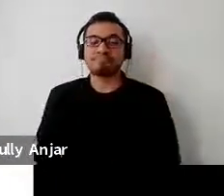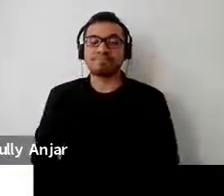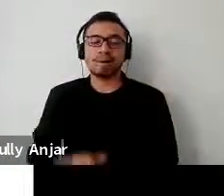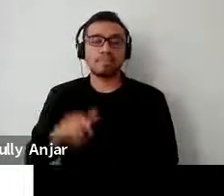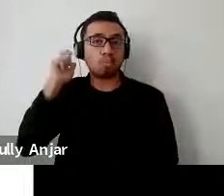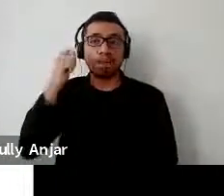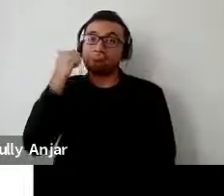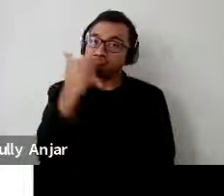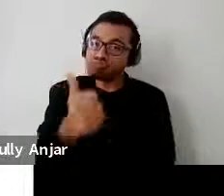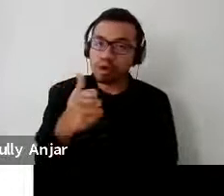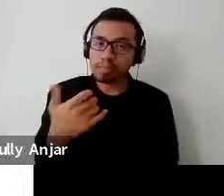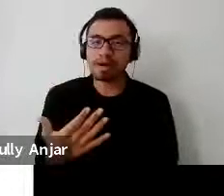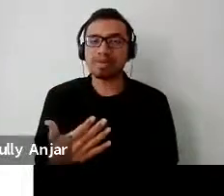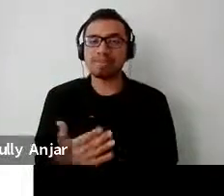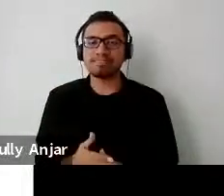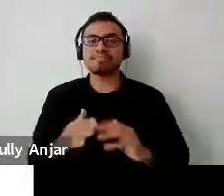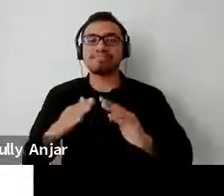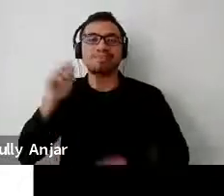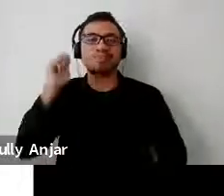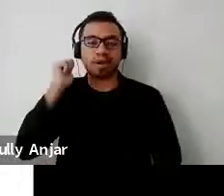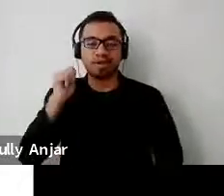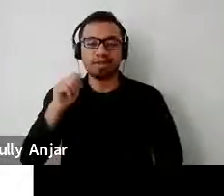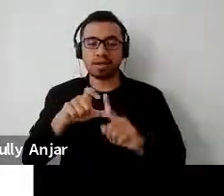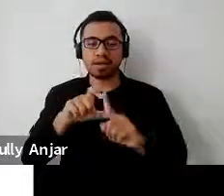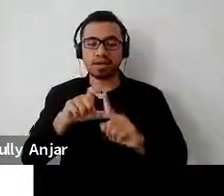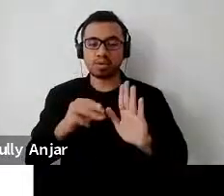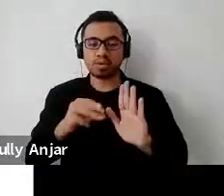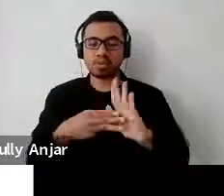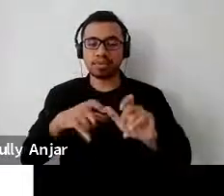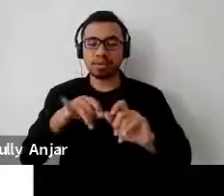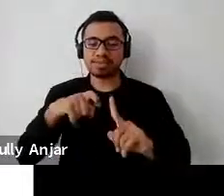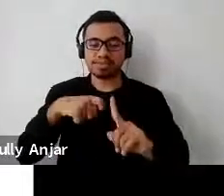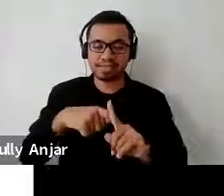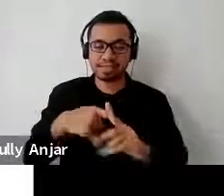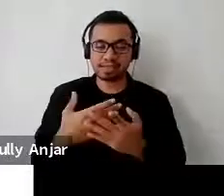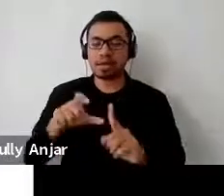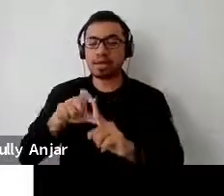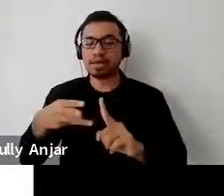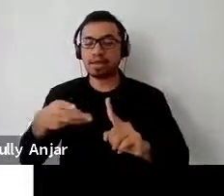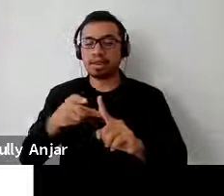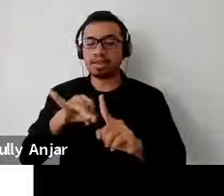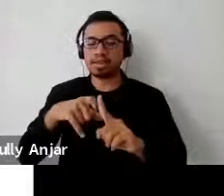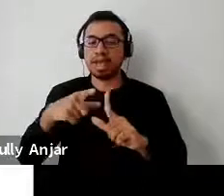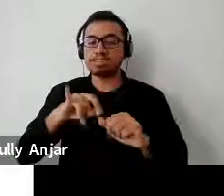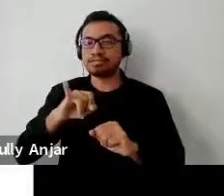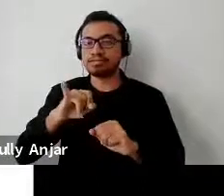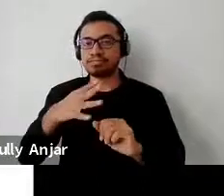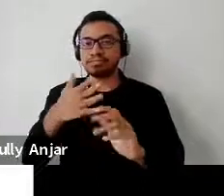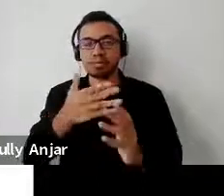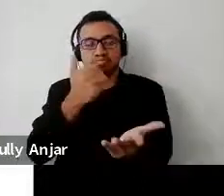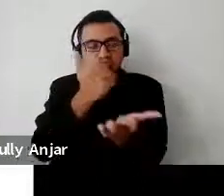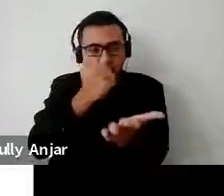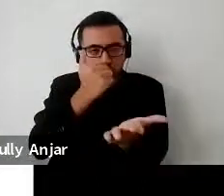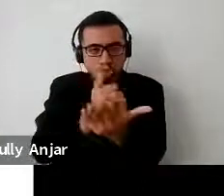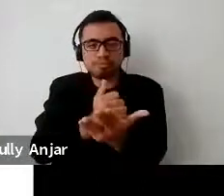yang domesticated dan dedicated ya. Dedikasinya tuh sangat tinggi terhadap suami, keluarga dan negara. Jadi